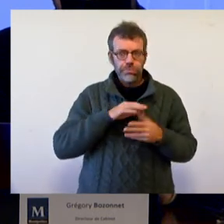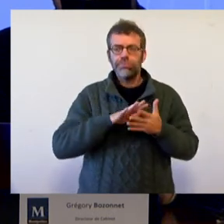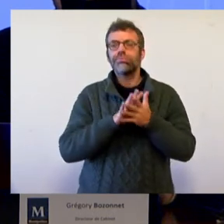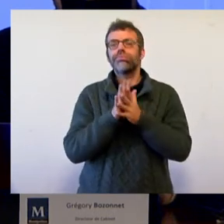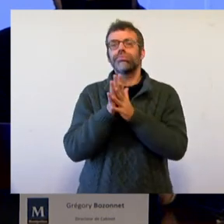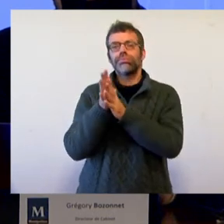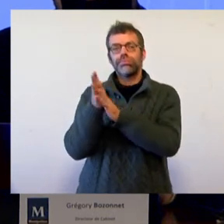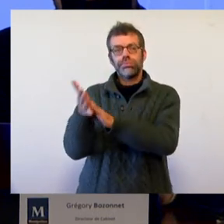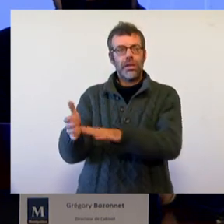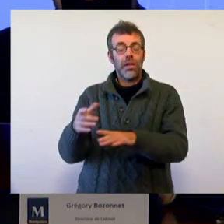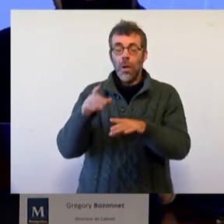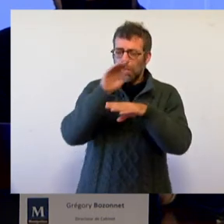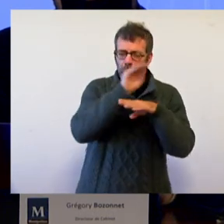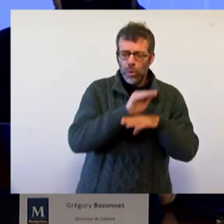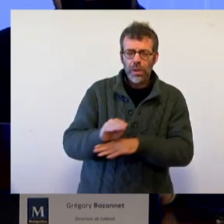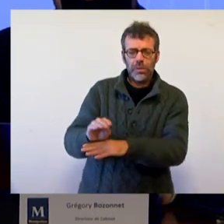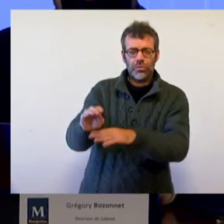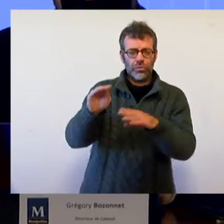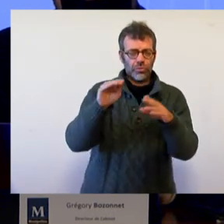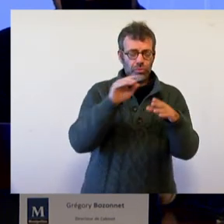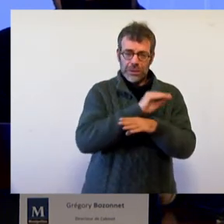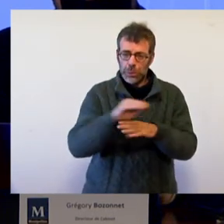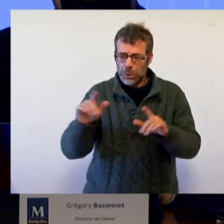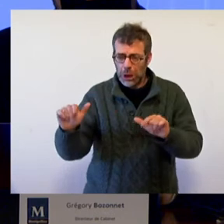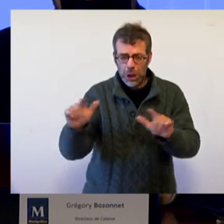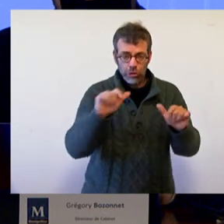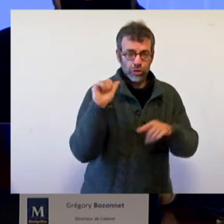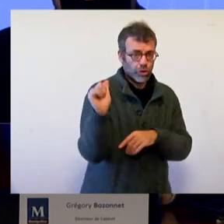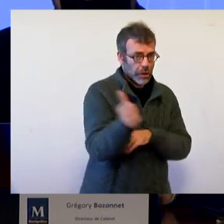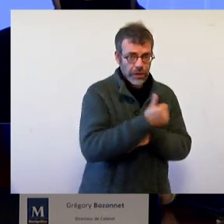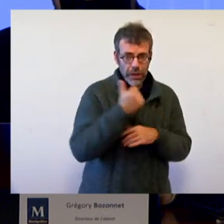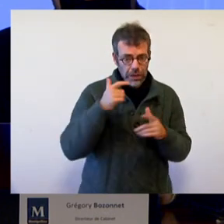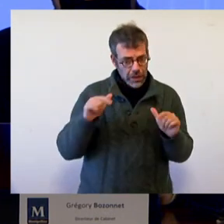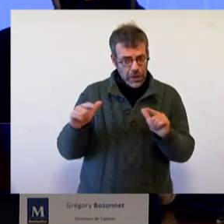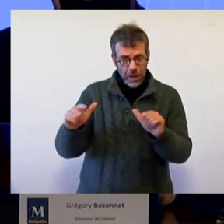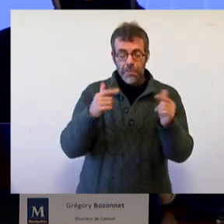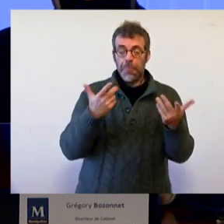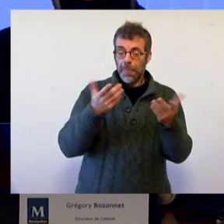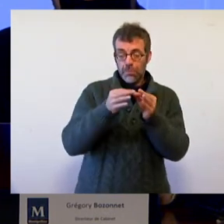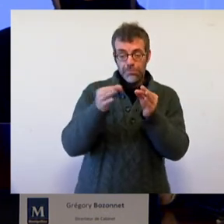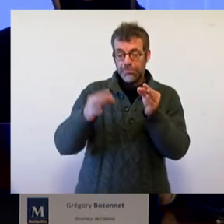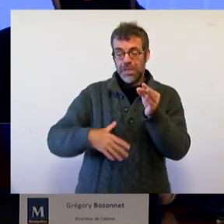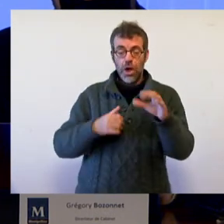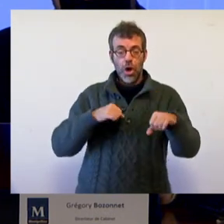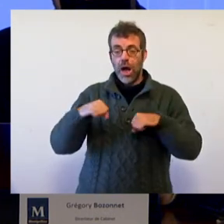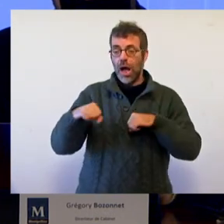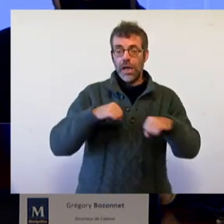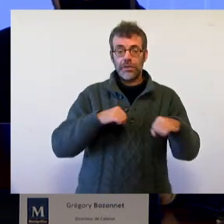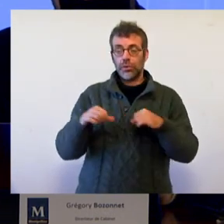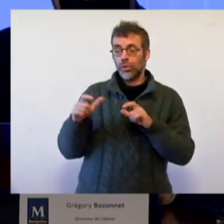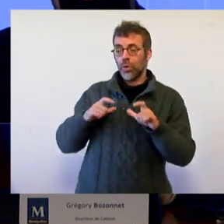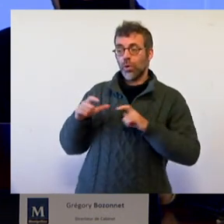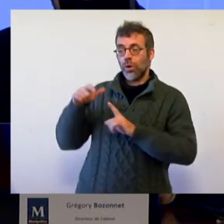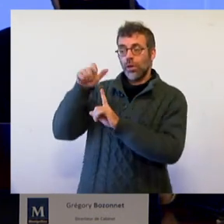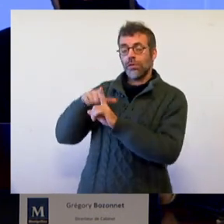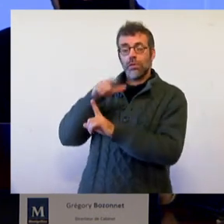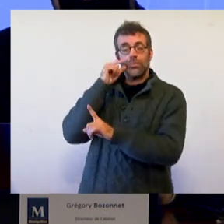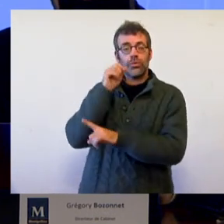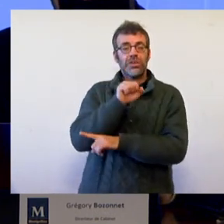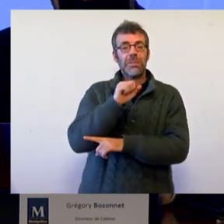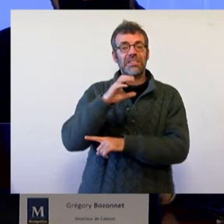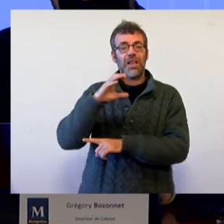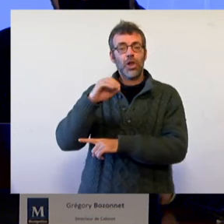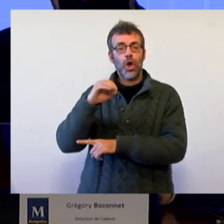crois que quelqu'un disait tout à l'heure qu'il souhaitait avoir un bilan. Ben, le bilan de l'action menée par mon collègue Sébastien Côte depuis notre arrivée